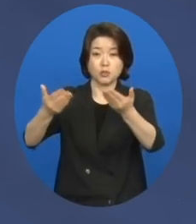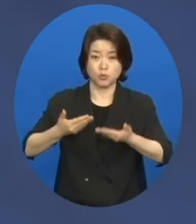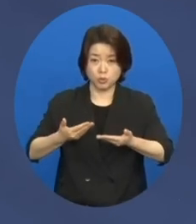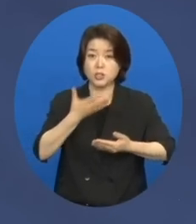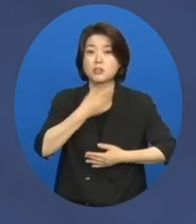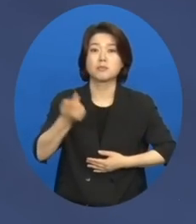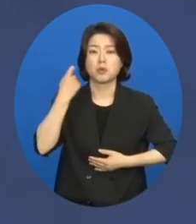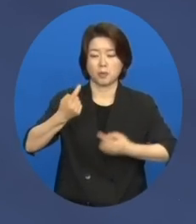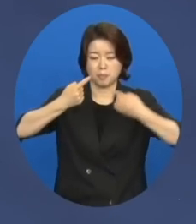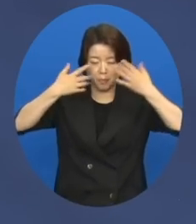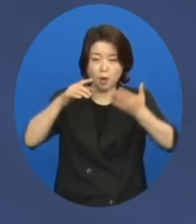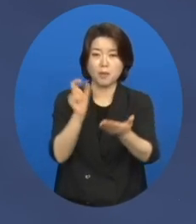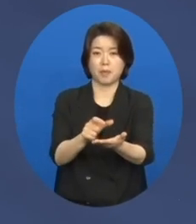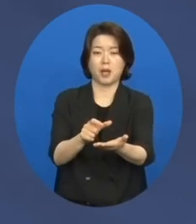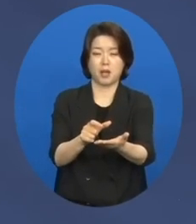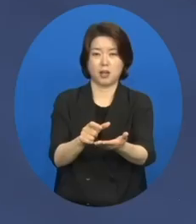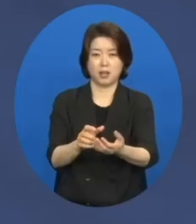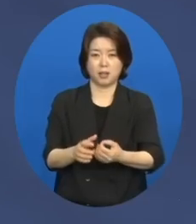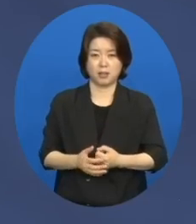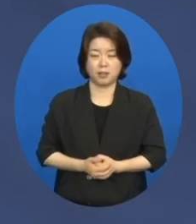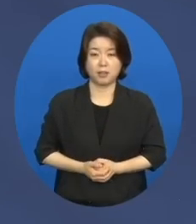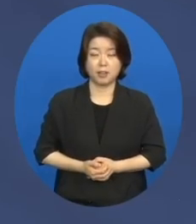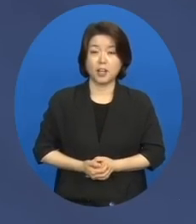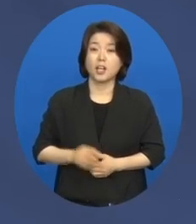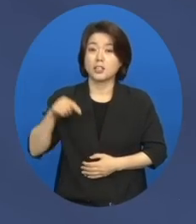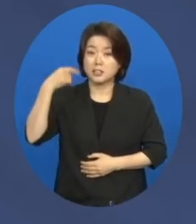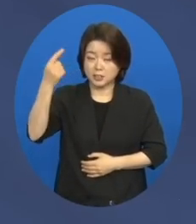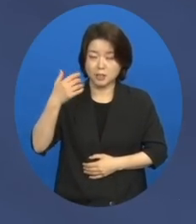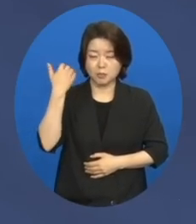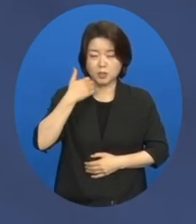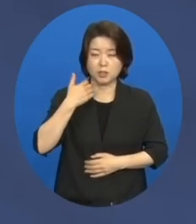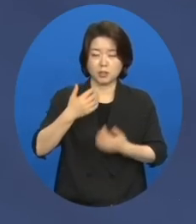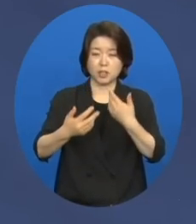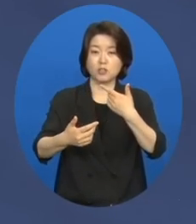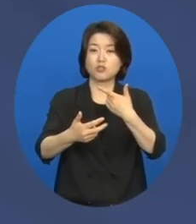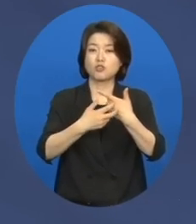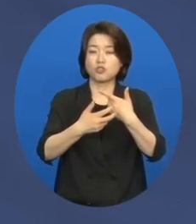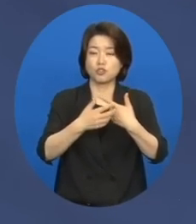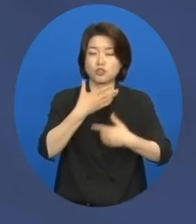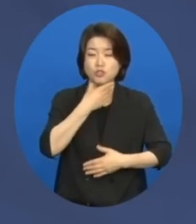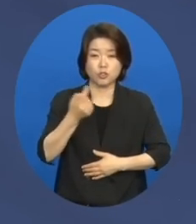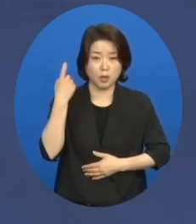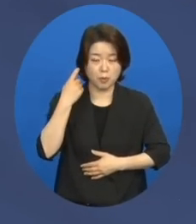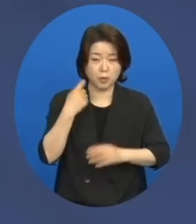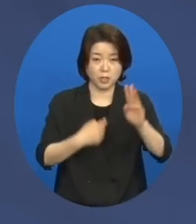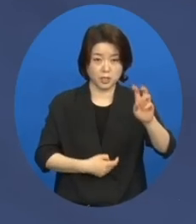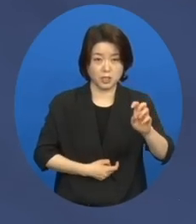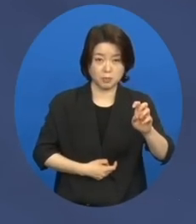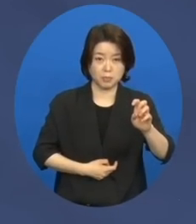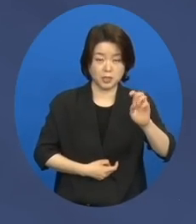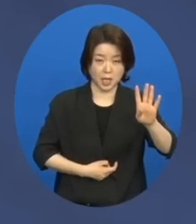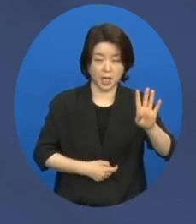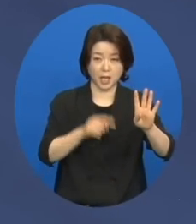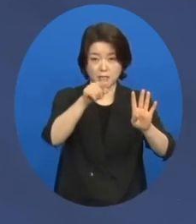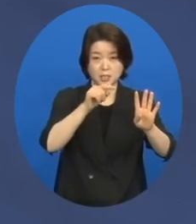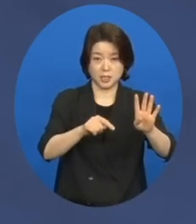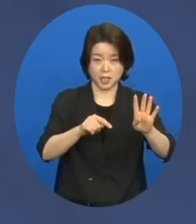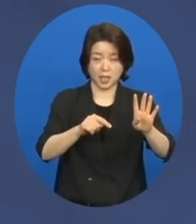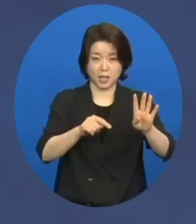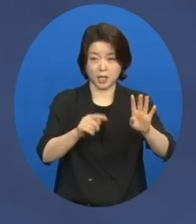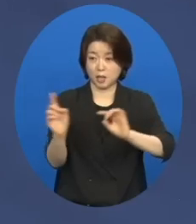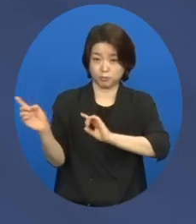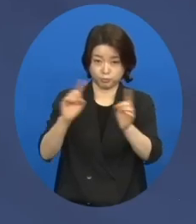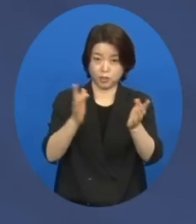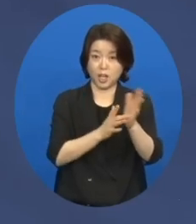복음이라고 명확히 말씀하고 있습니다. 자, 그 다음에 누가복음 24장에 거기에 보면 누가복음 24장에